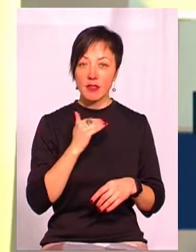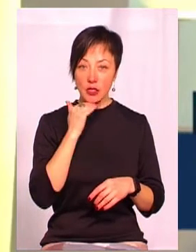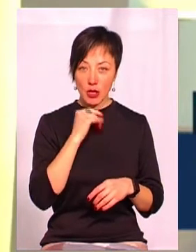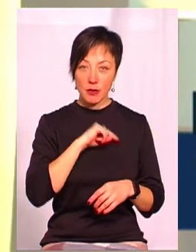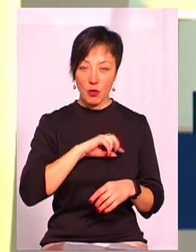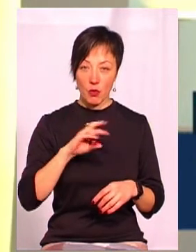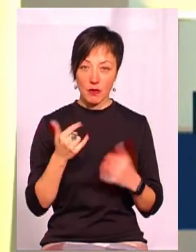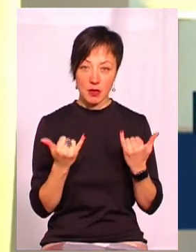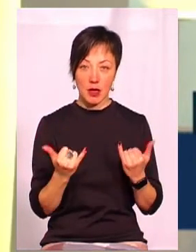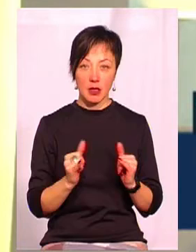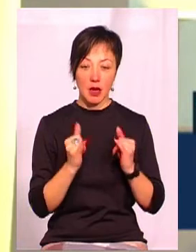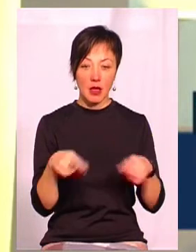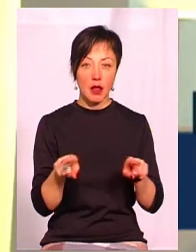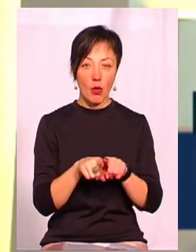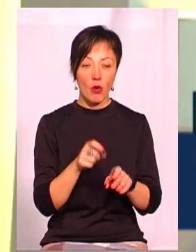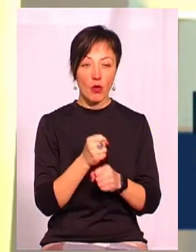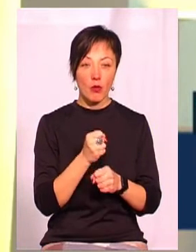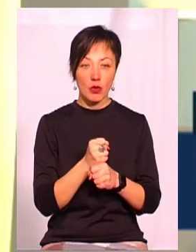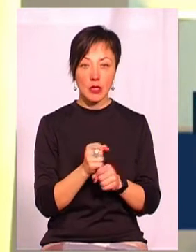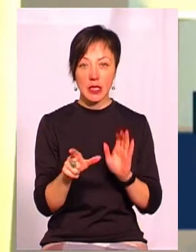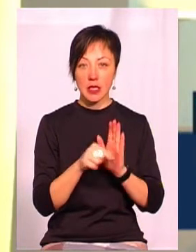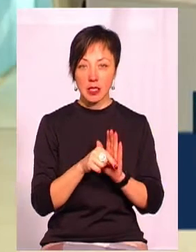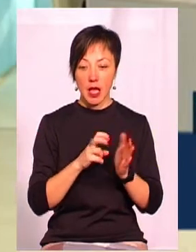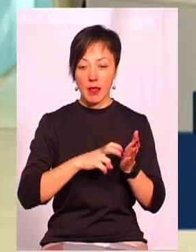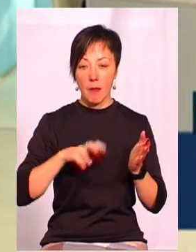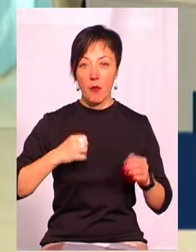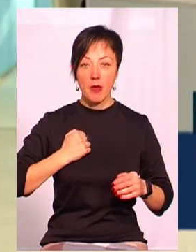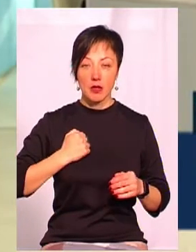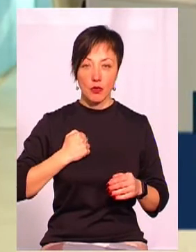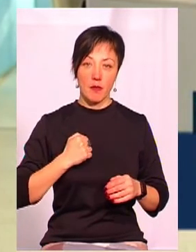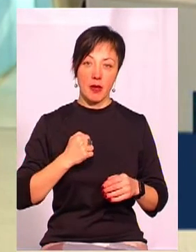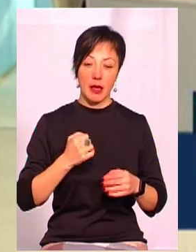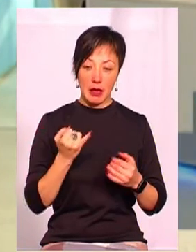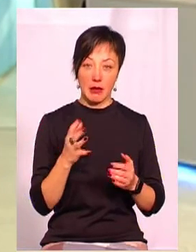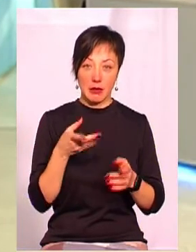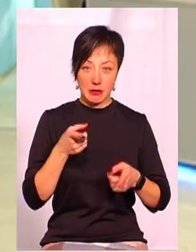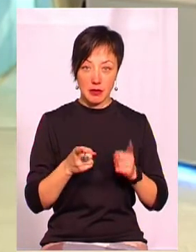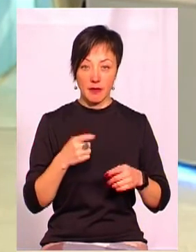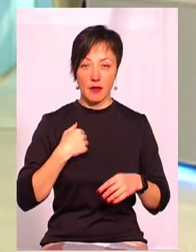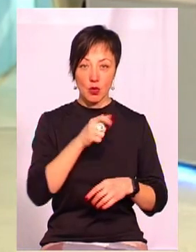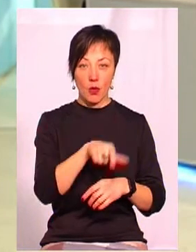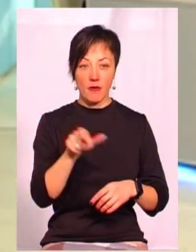вистачає психологів зараз для такої от роботи із демобілізованими, із військовими?